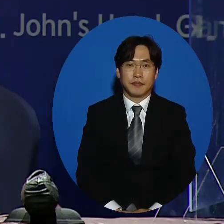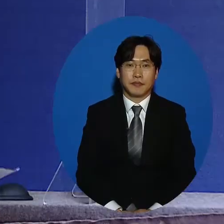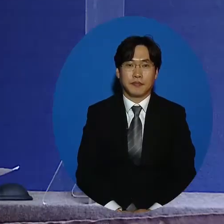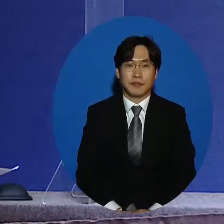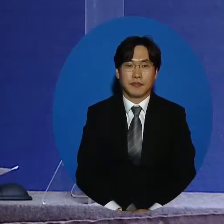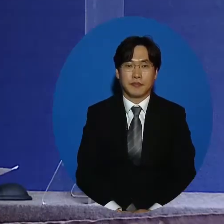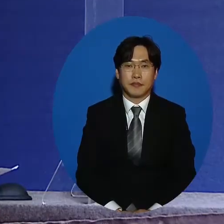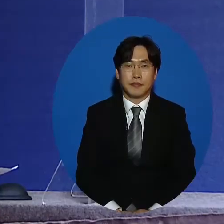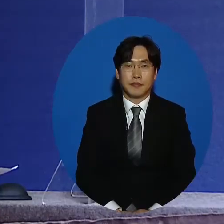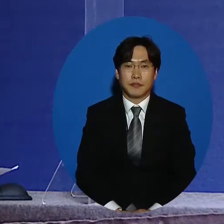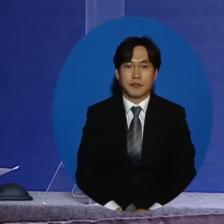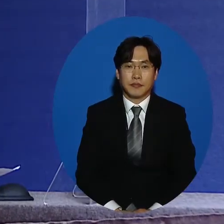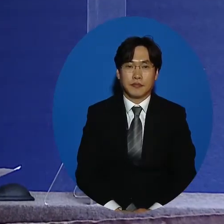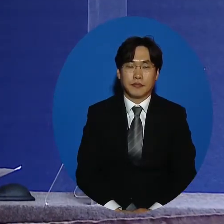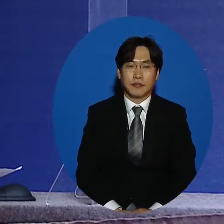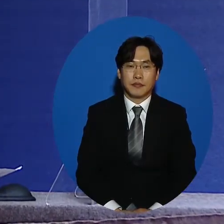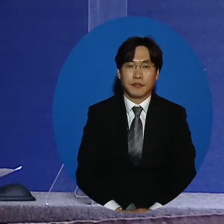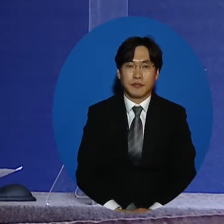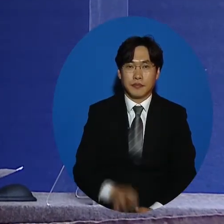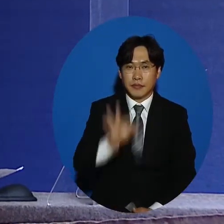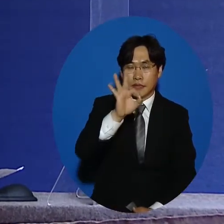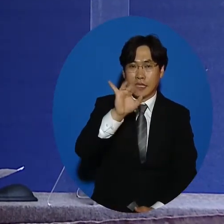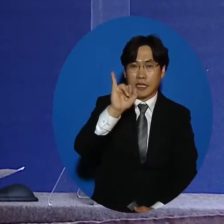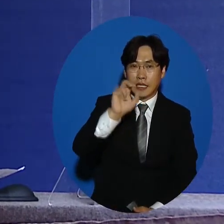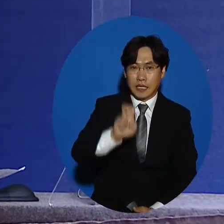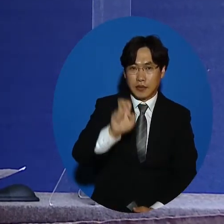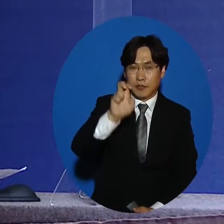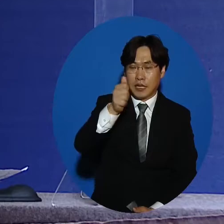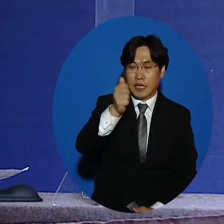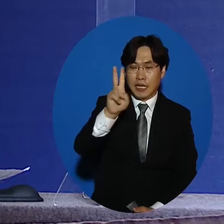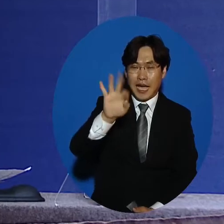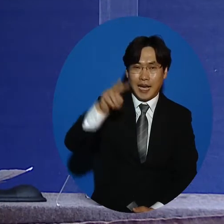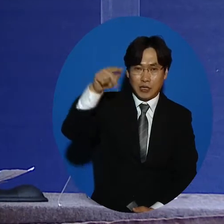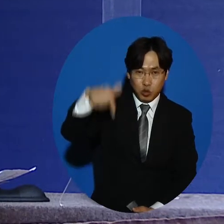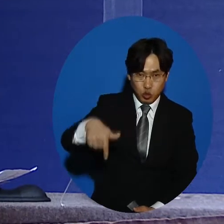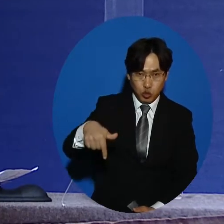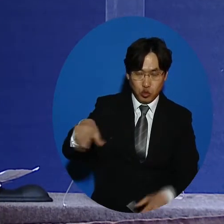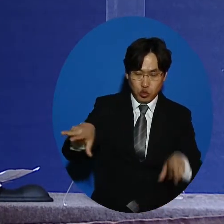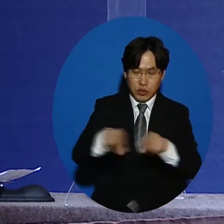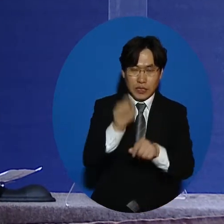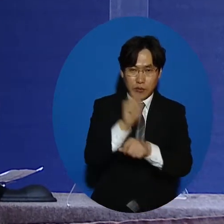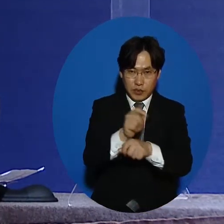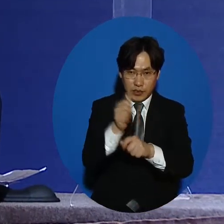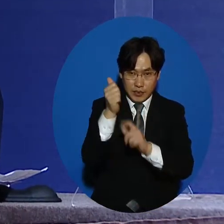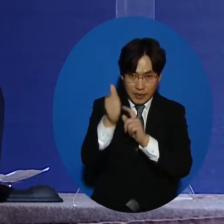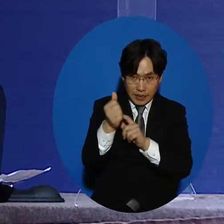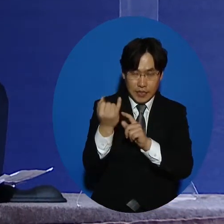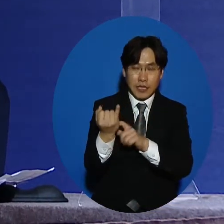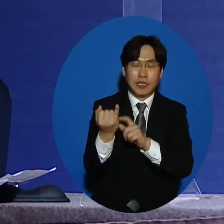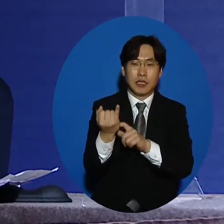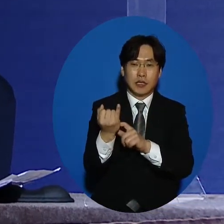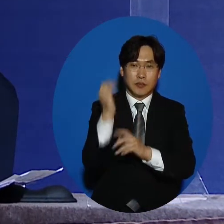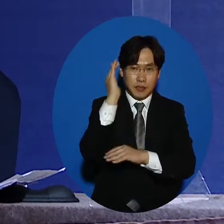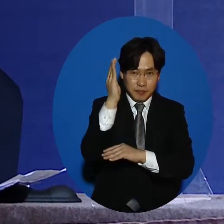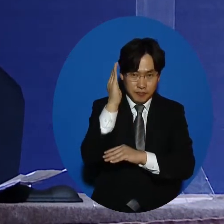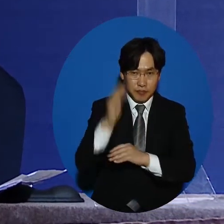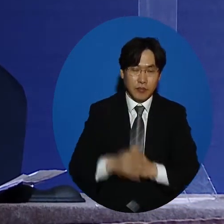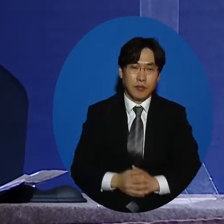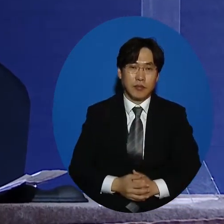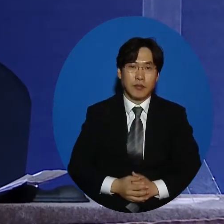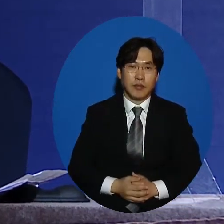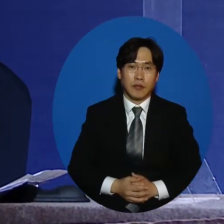네, 우리 임향숙 사무처장님의 토론이었습니다.